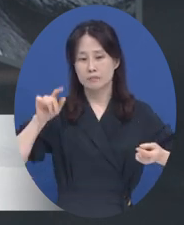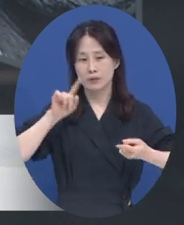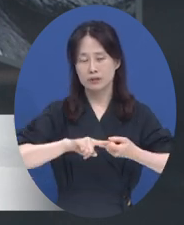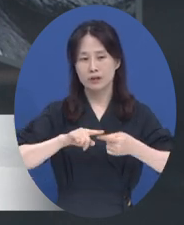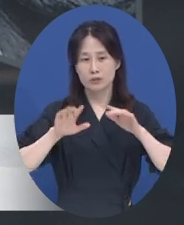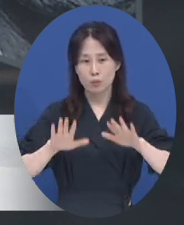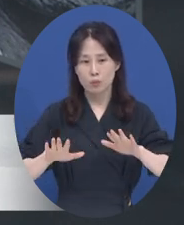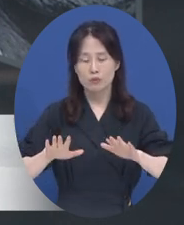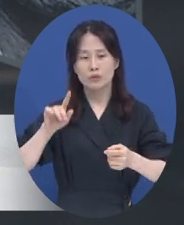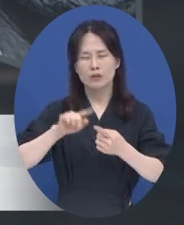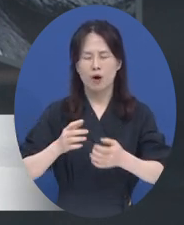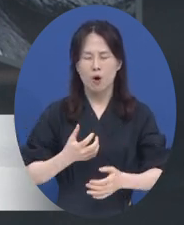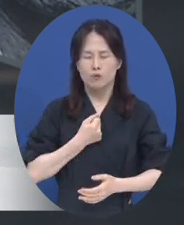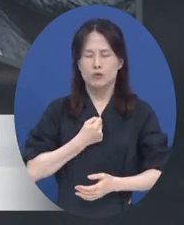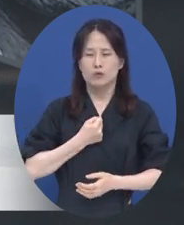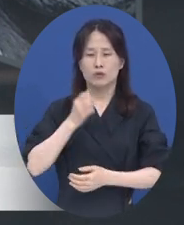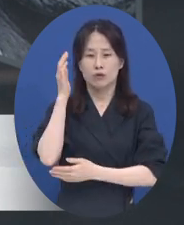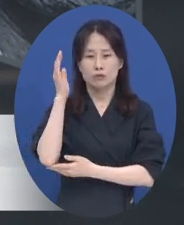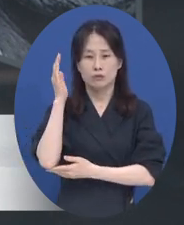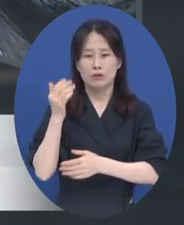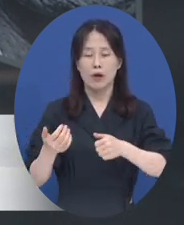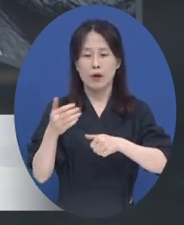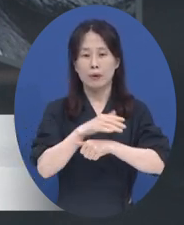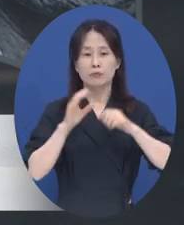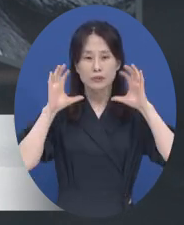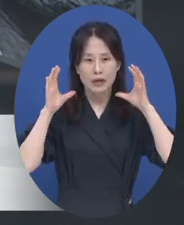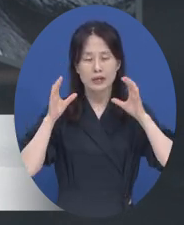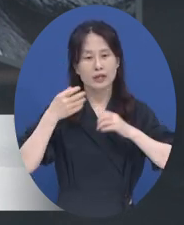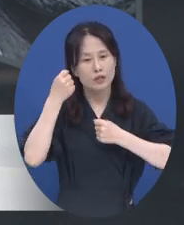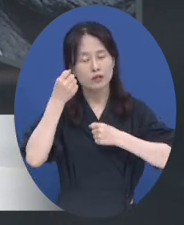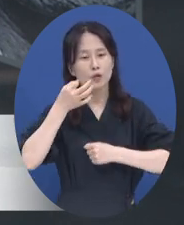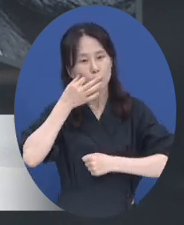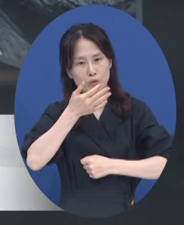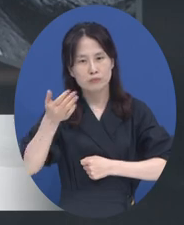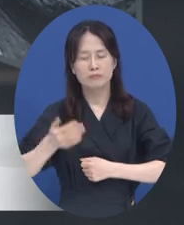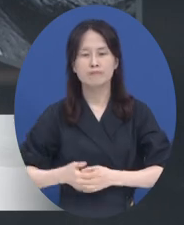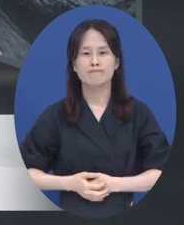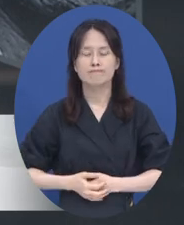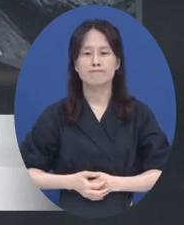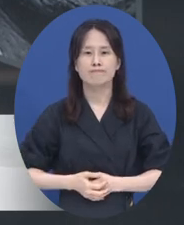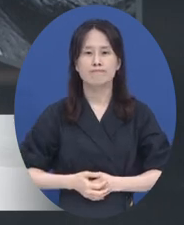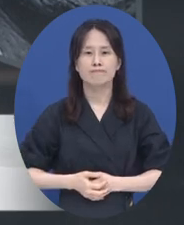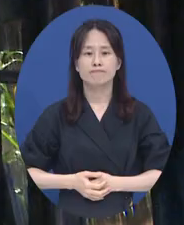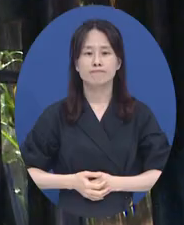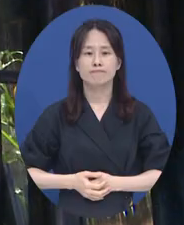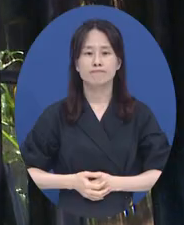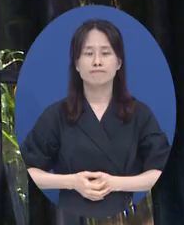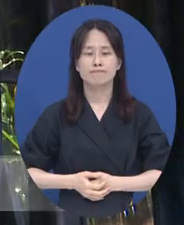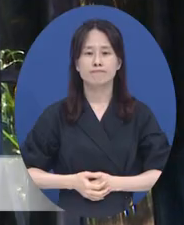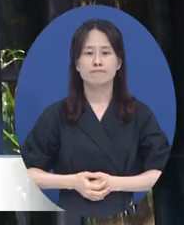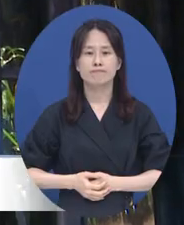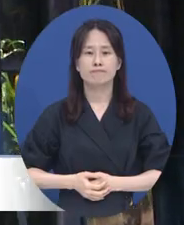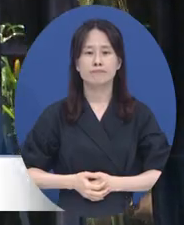대한 충격적 이야기를 다룬 파묻힌 아이가 관객을 찾아옵니다. 최지연 기자입니다.